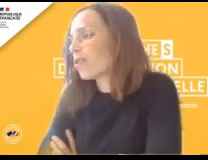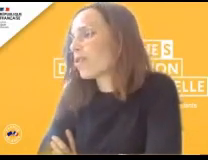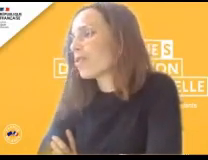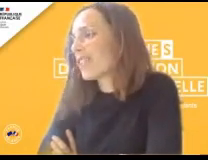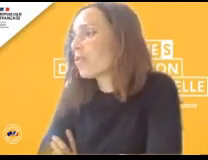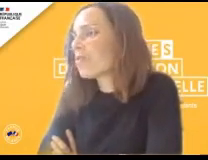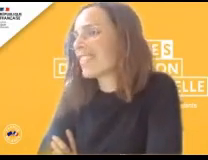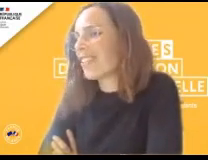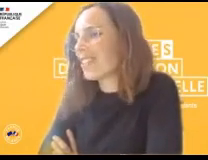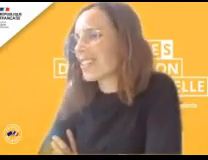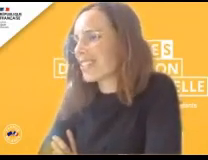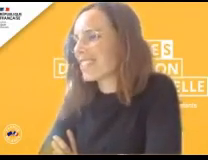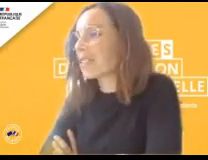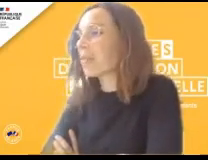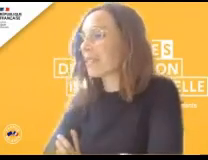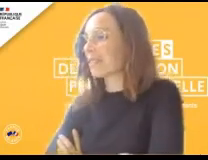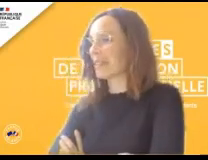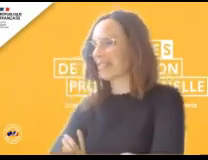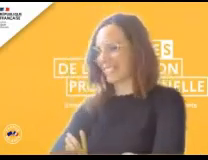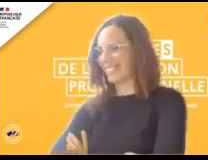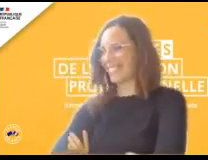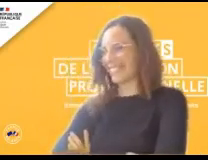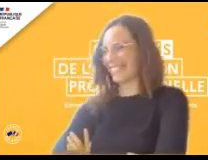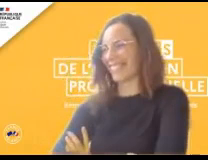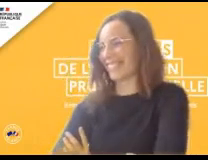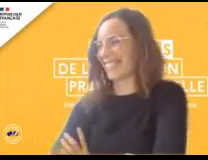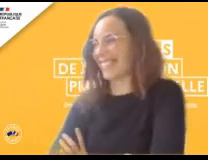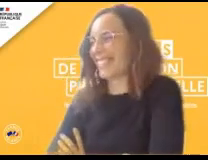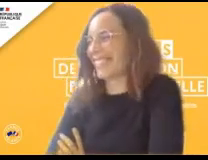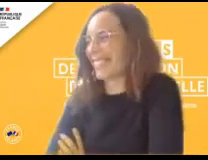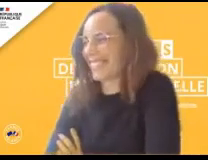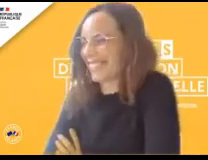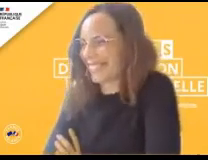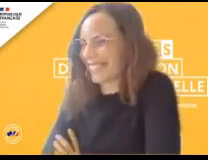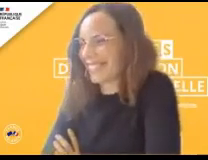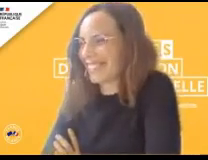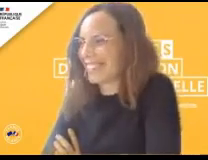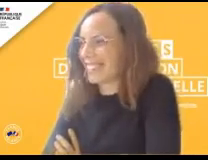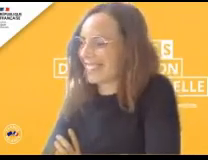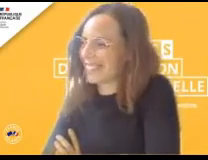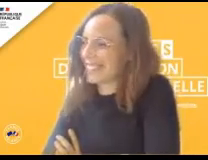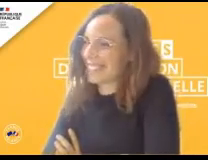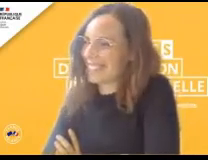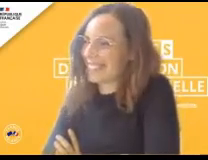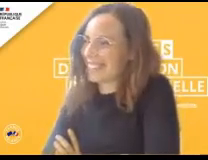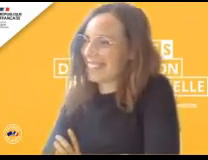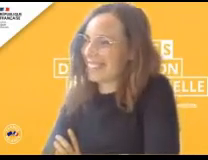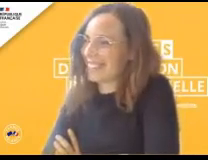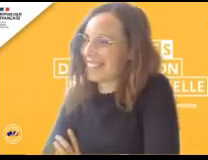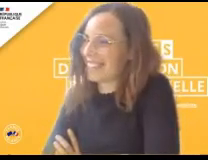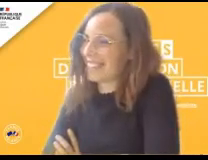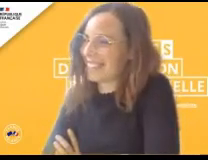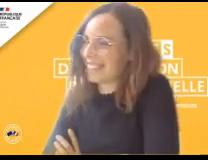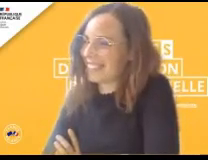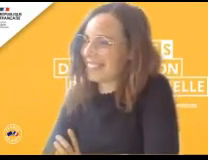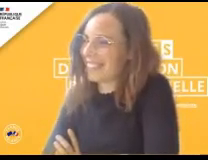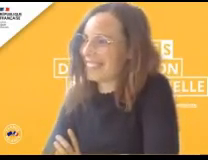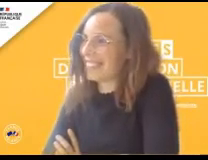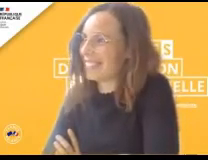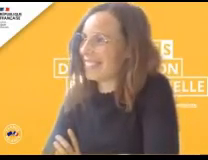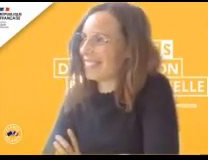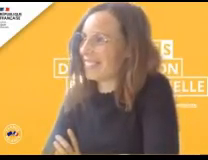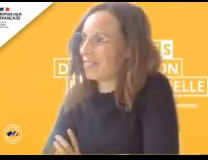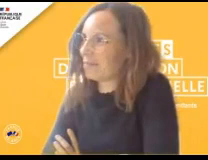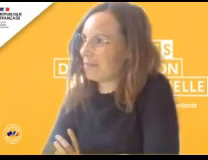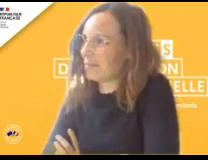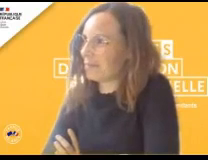L'APEC, je sais que vous êtes en relation avec les entreprises. Oui, Marie, effectivement, merci de me donner la parole. Nous sommes